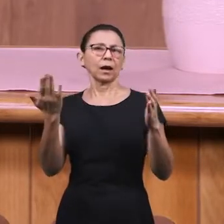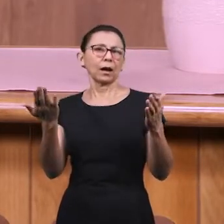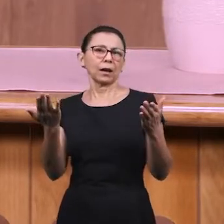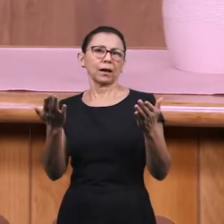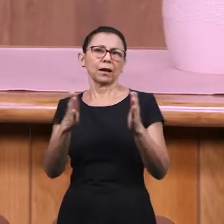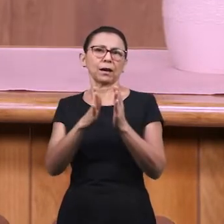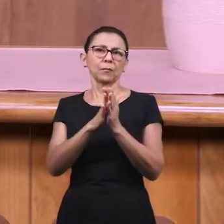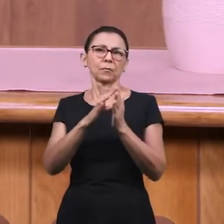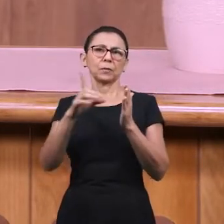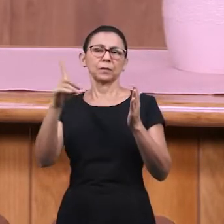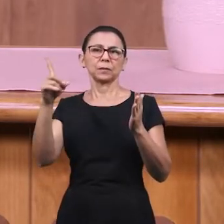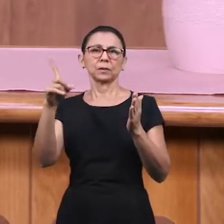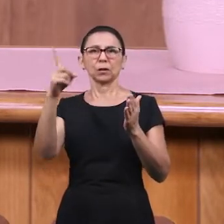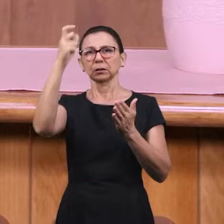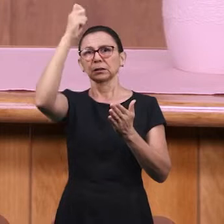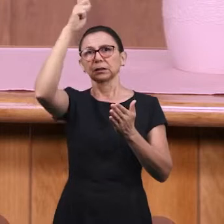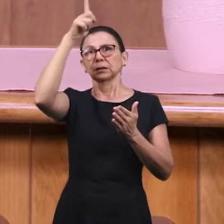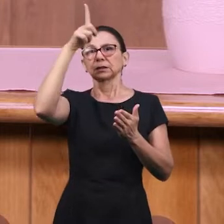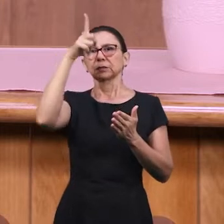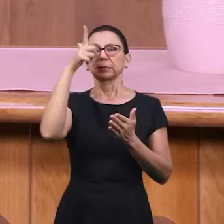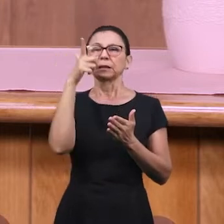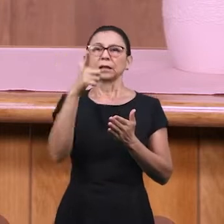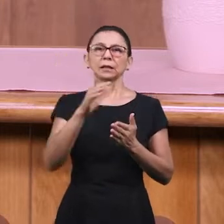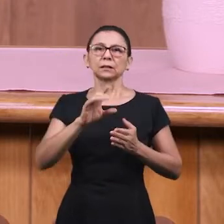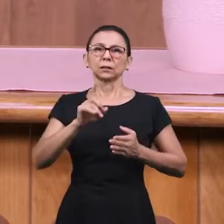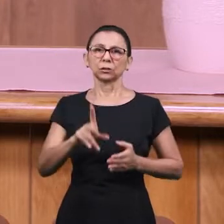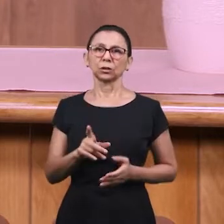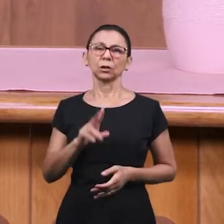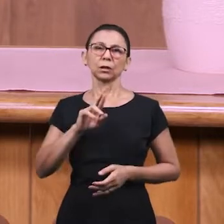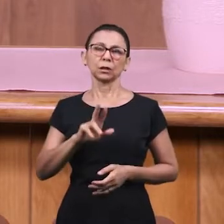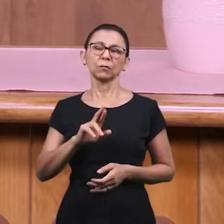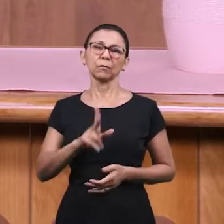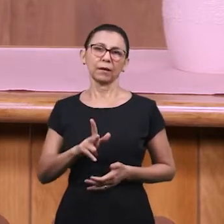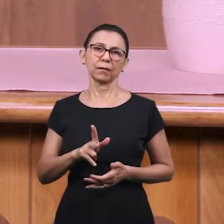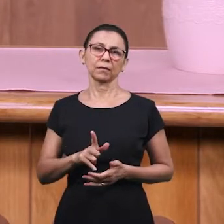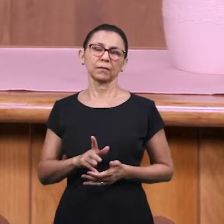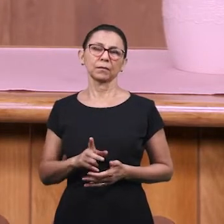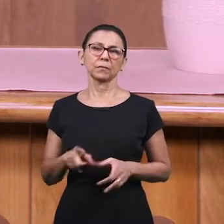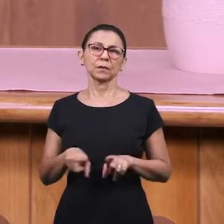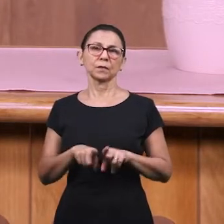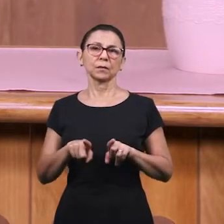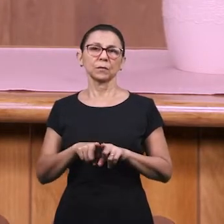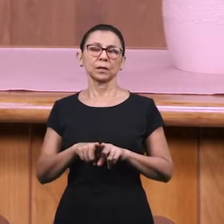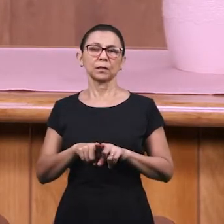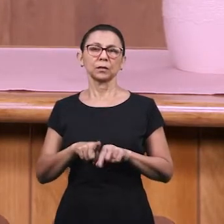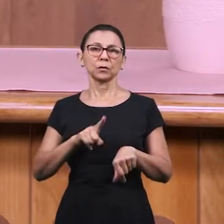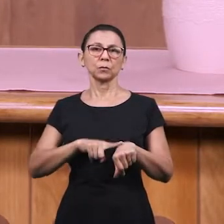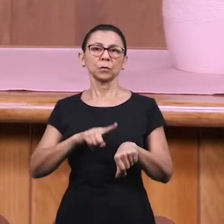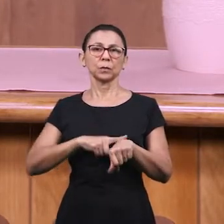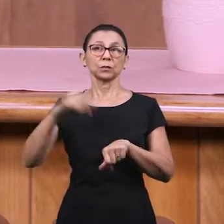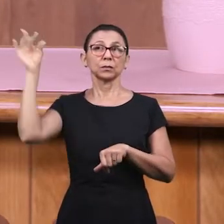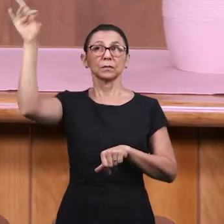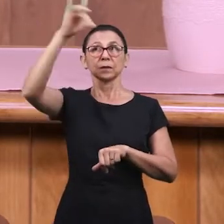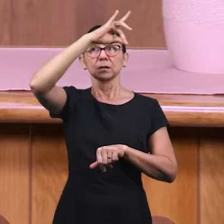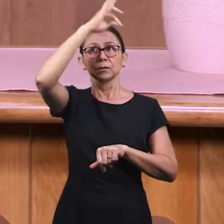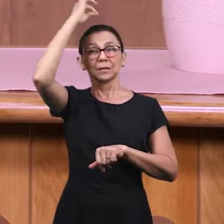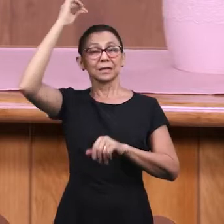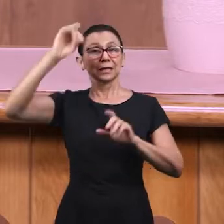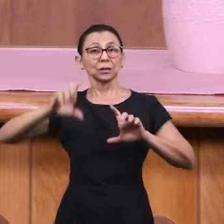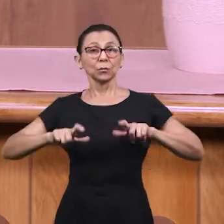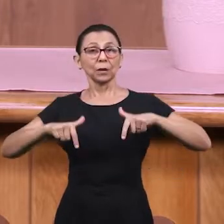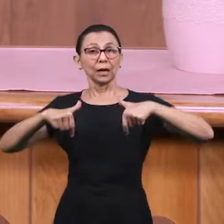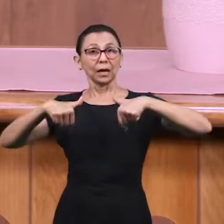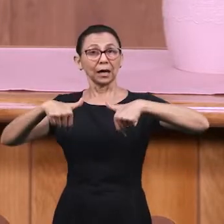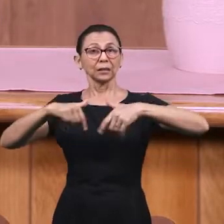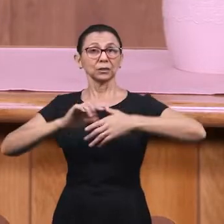Все знают богодухновенное Слово Божье, да? Но не все знают Слово, которое оживляет